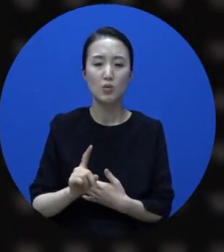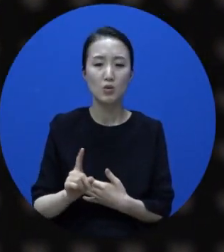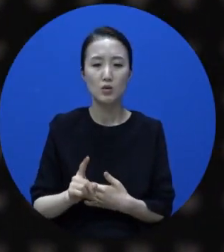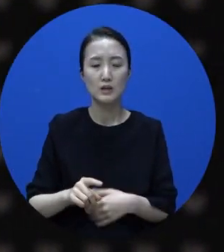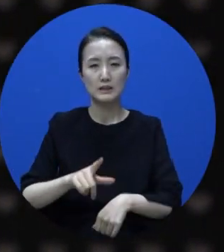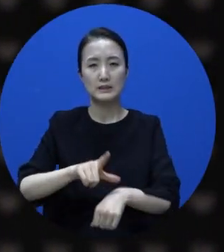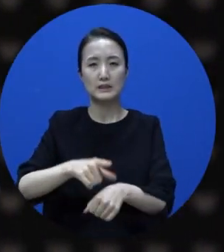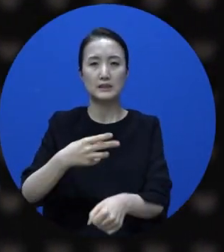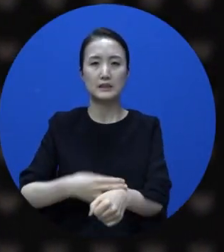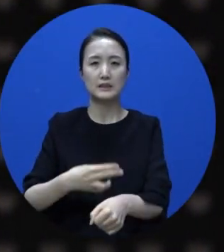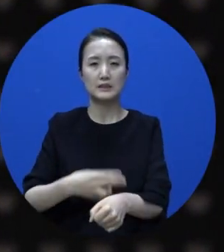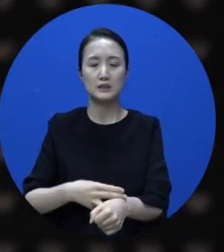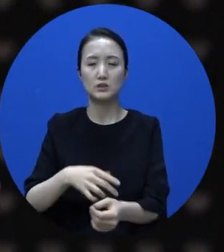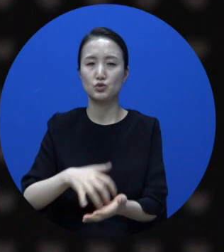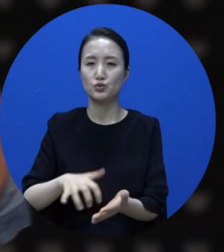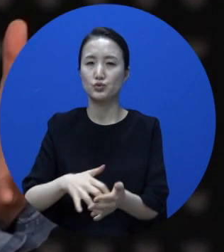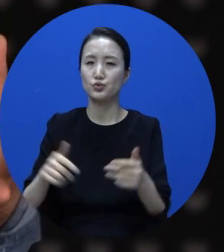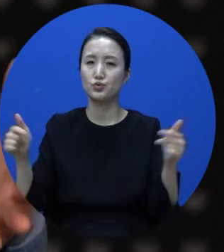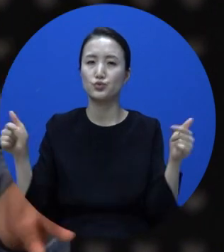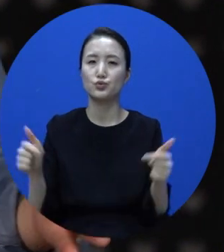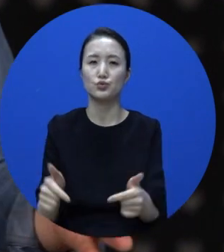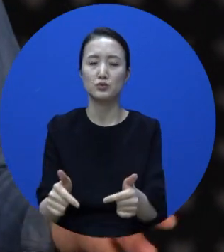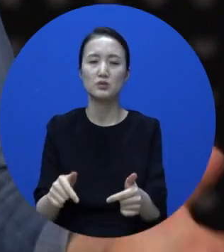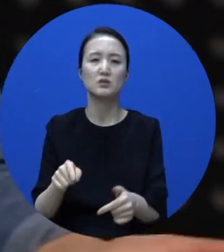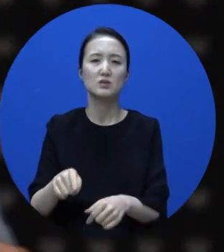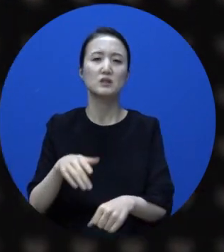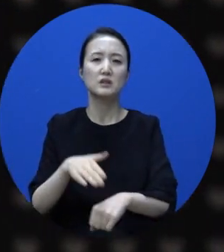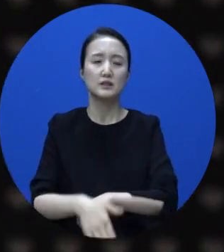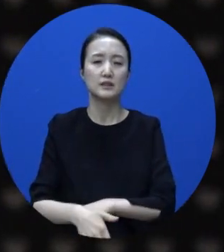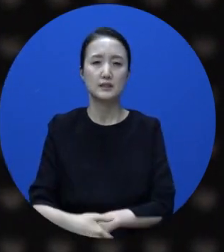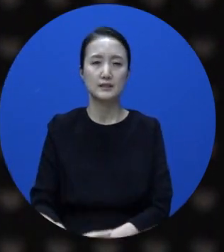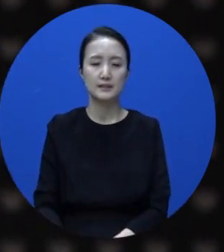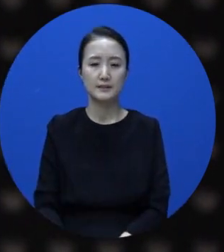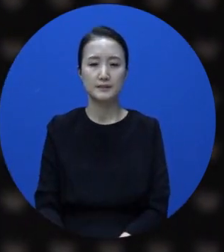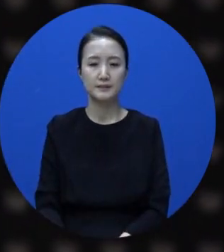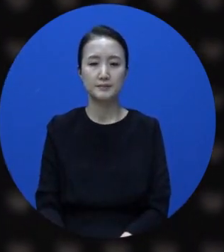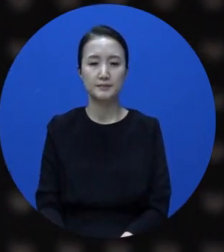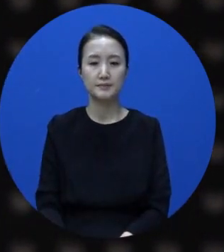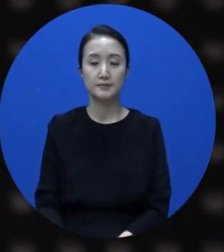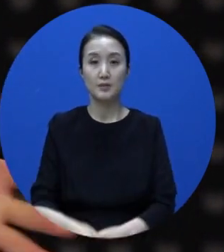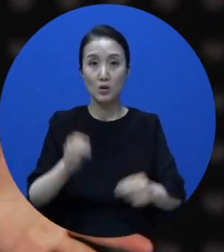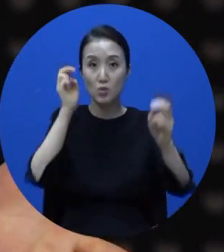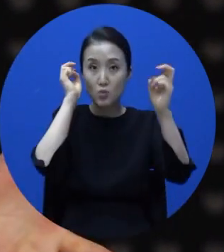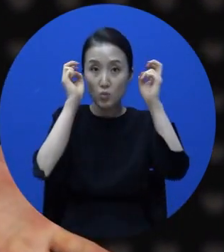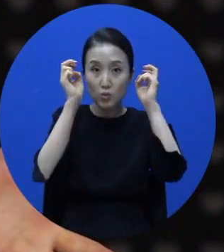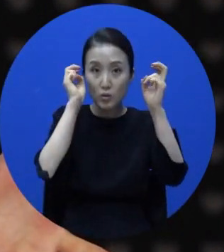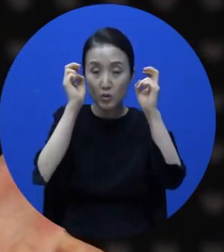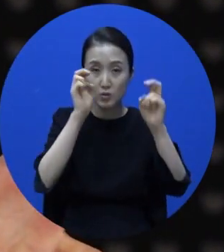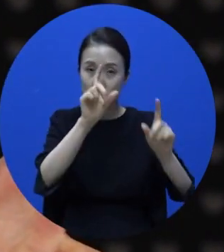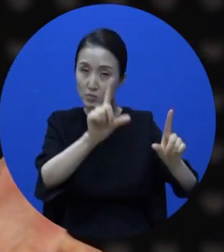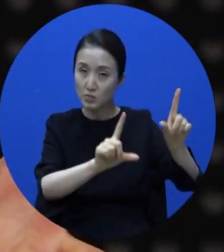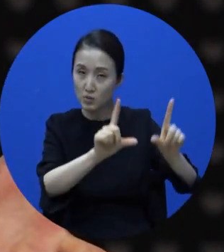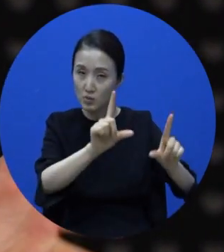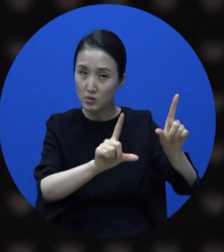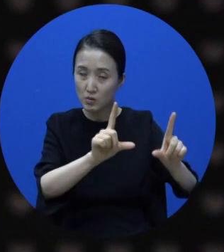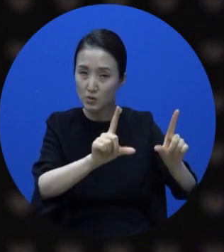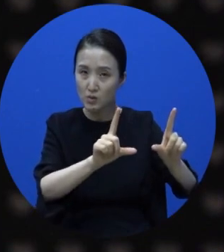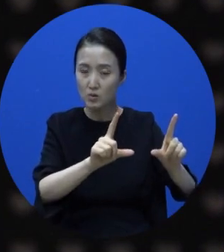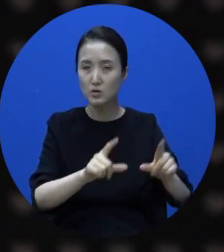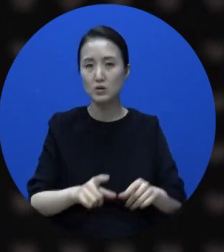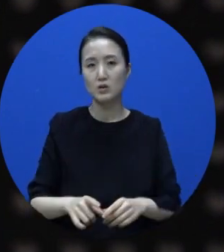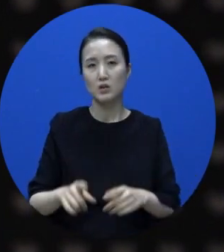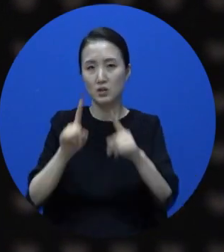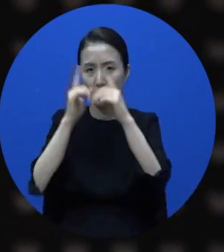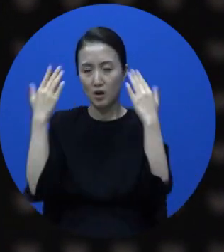액션은 뭐예요 시간강사를 줄이는 겁니다 그런 액션은 그러니까